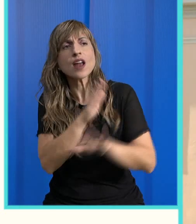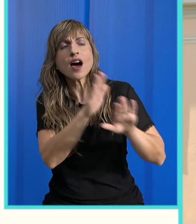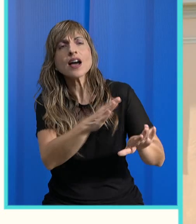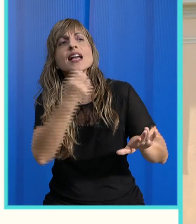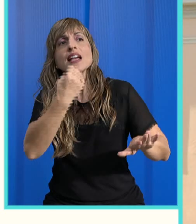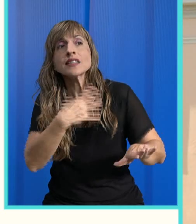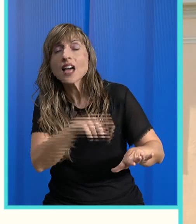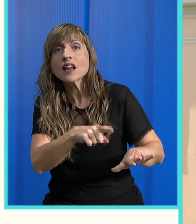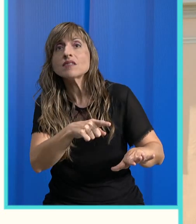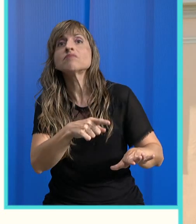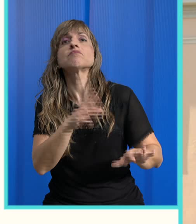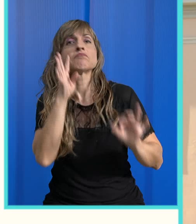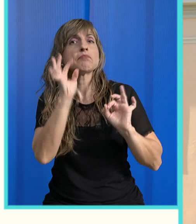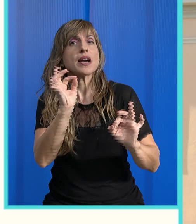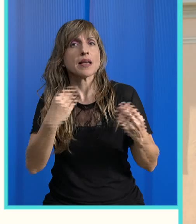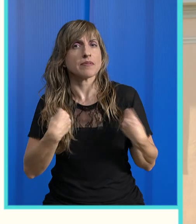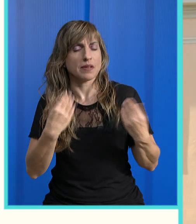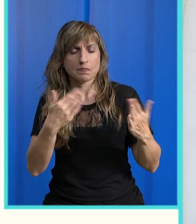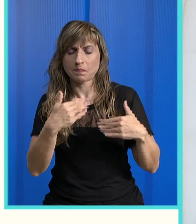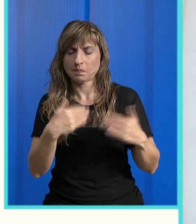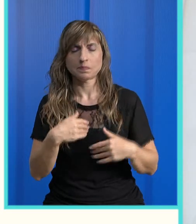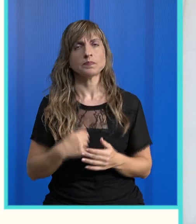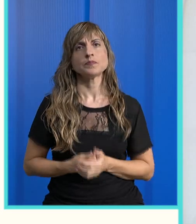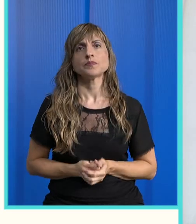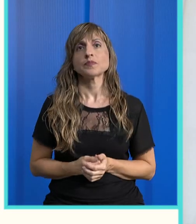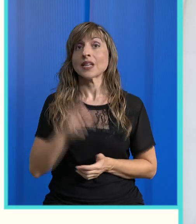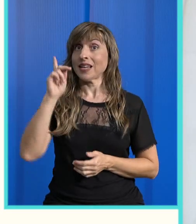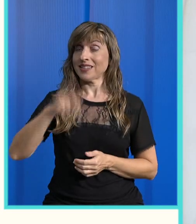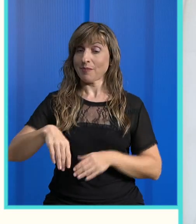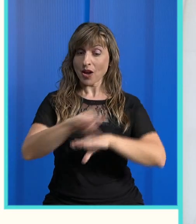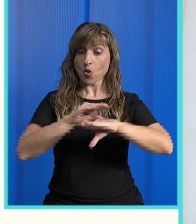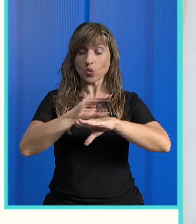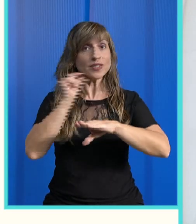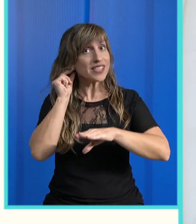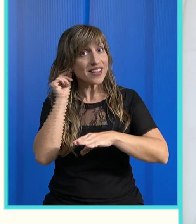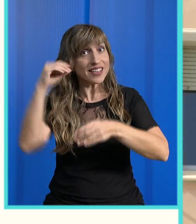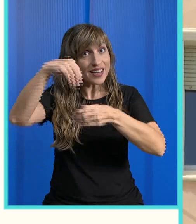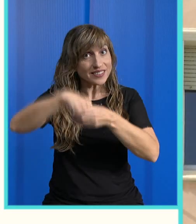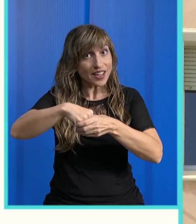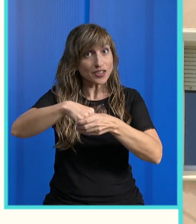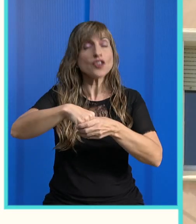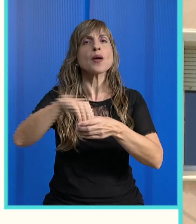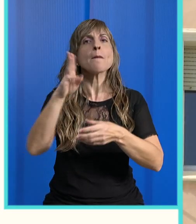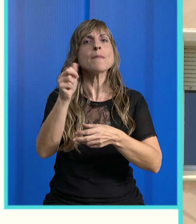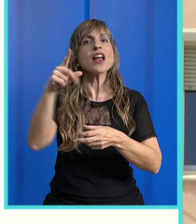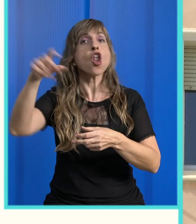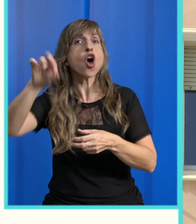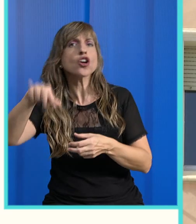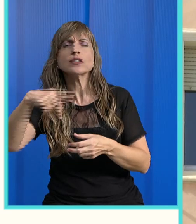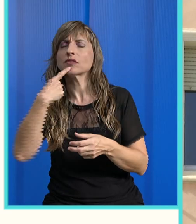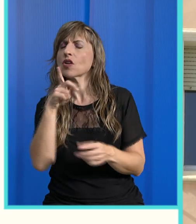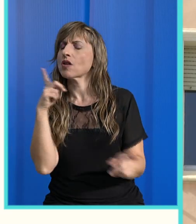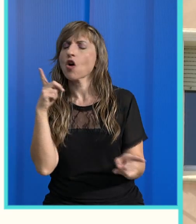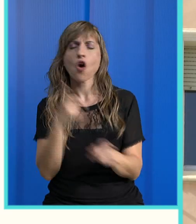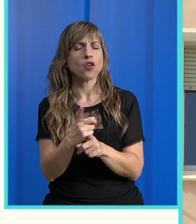al centre hospitalari i sense que es temi per la seva vida. També la consellera d'Interior i Seguretat Pública, Núria Parlón, ha condemnat l'agressió.